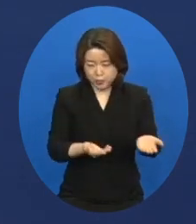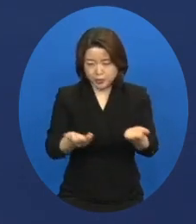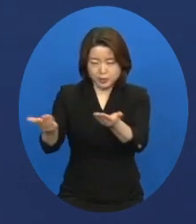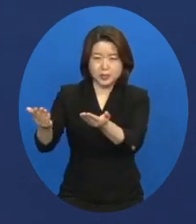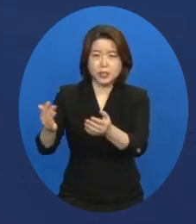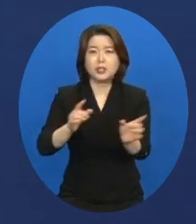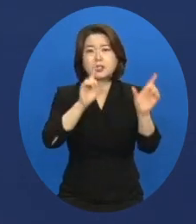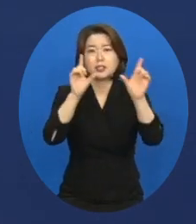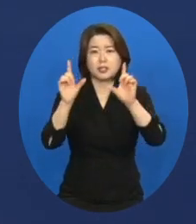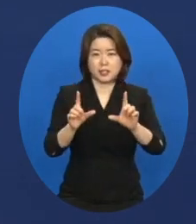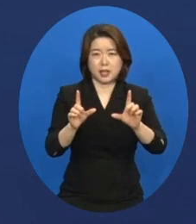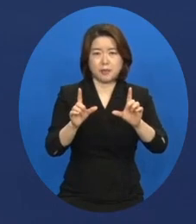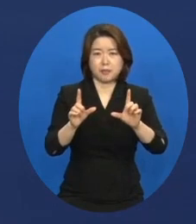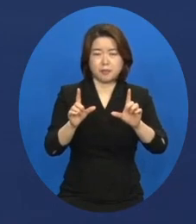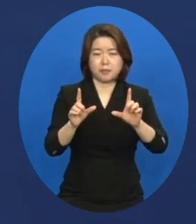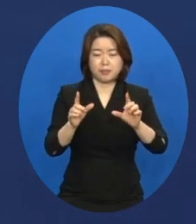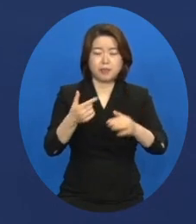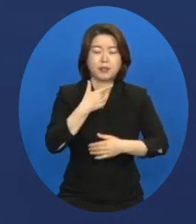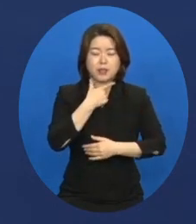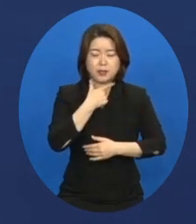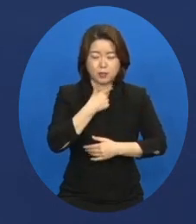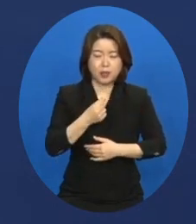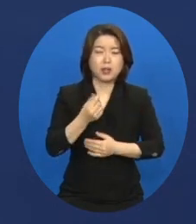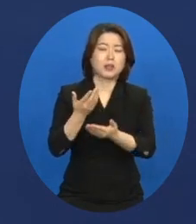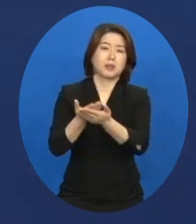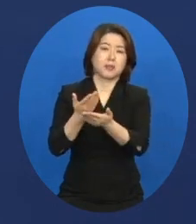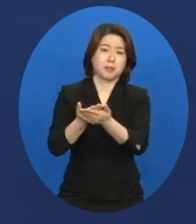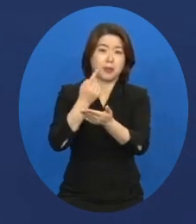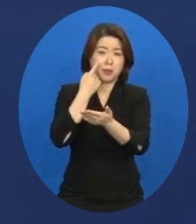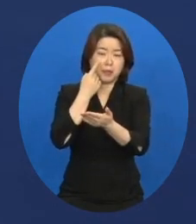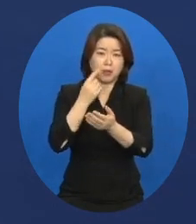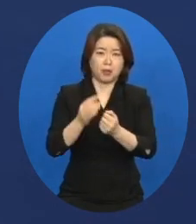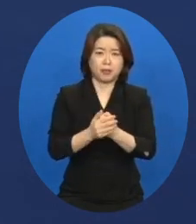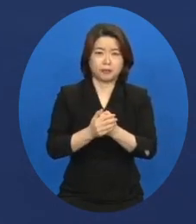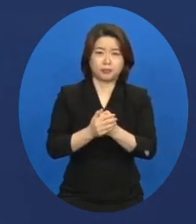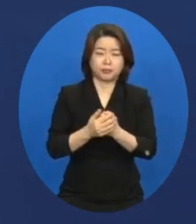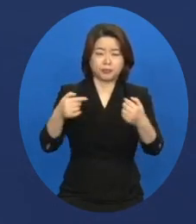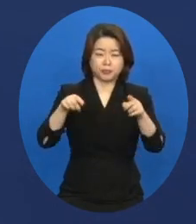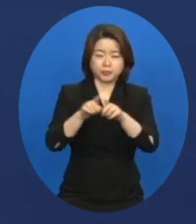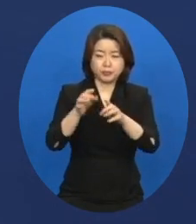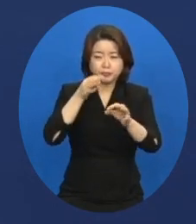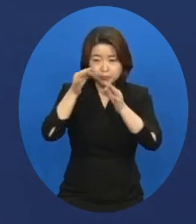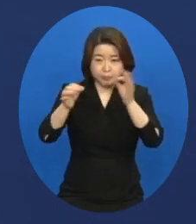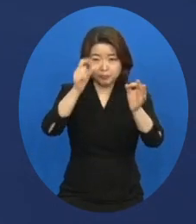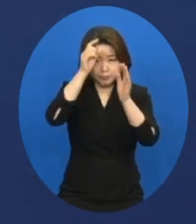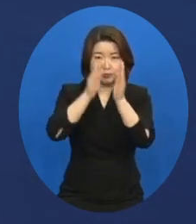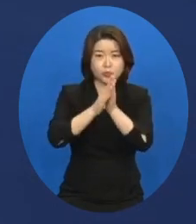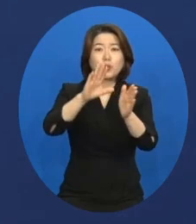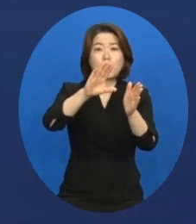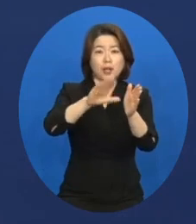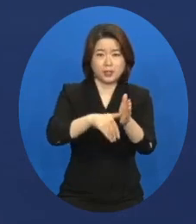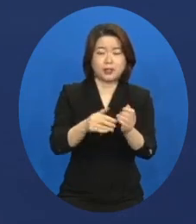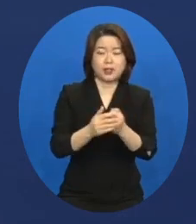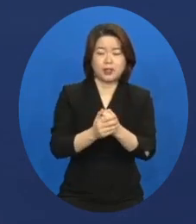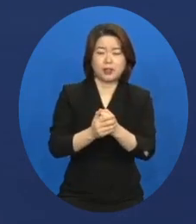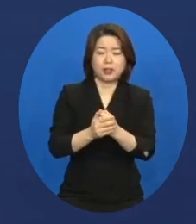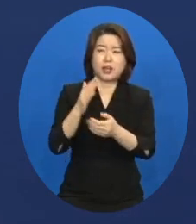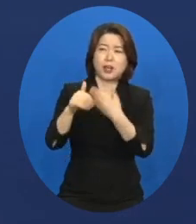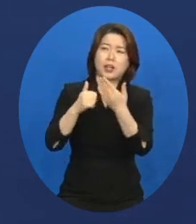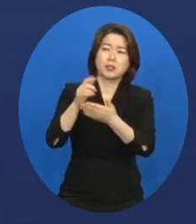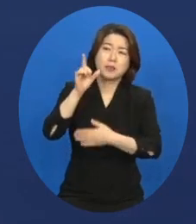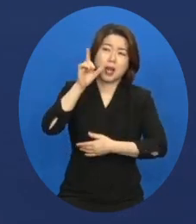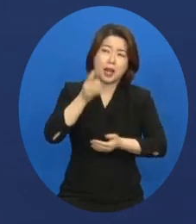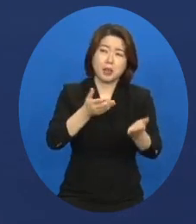삶을 구하시기 바랍니다. 이제 통성으로 우리 기도하실 때 하나님 갈렙에게 주셨던